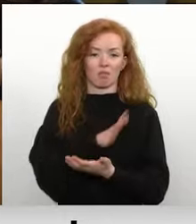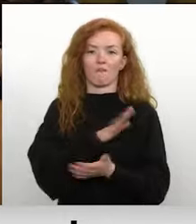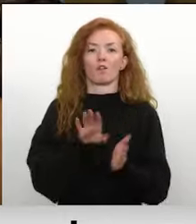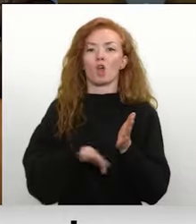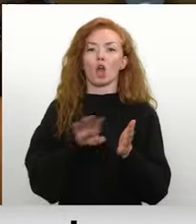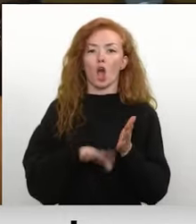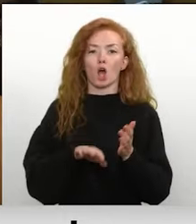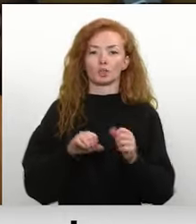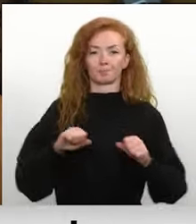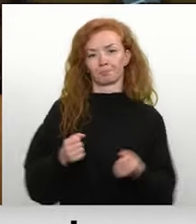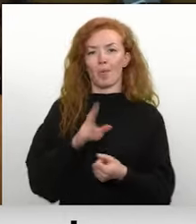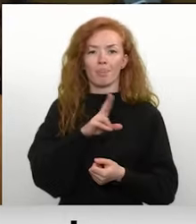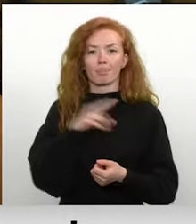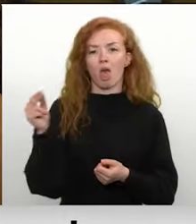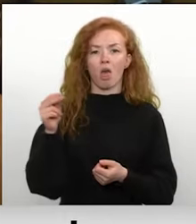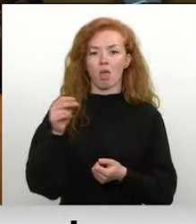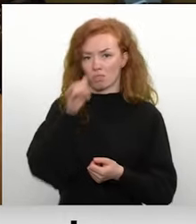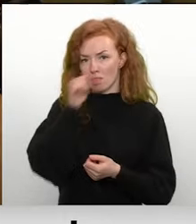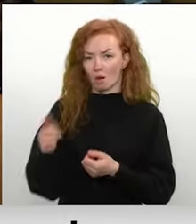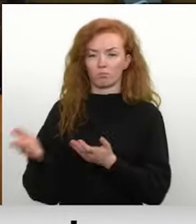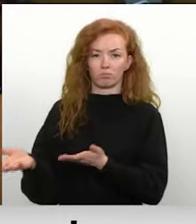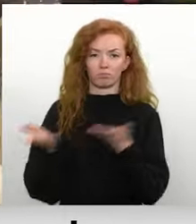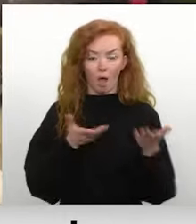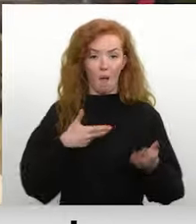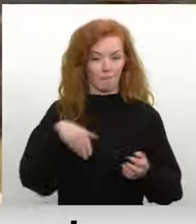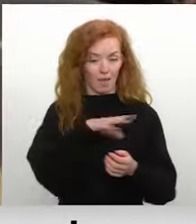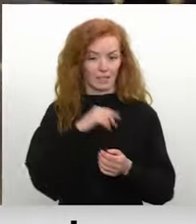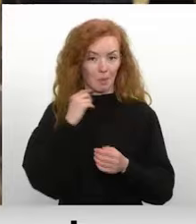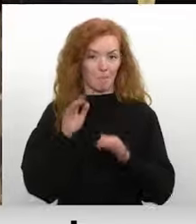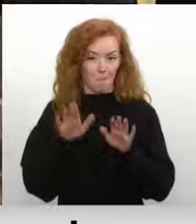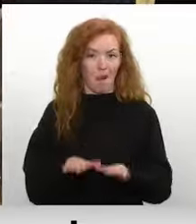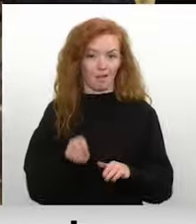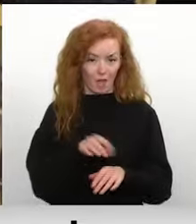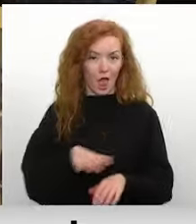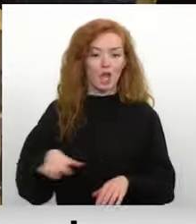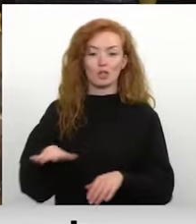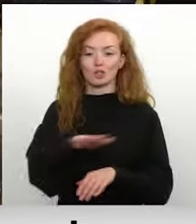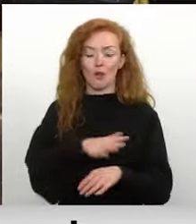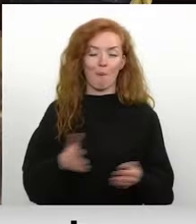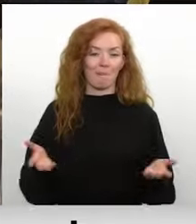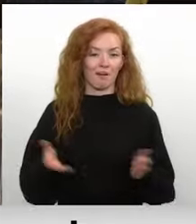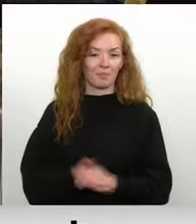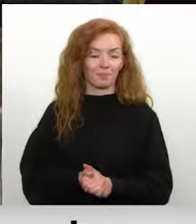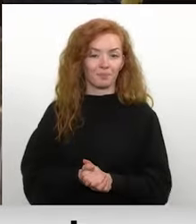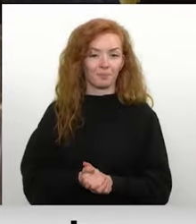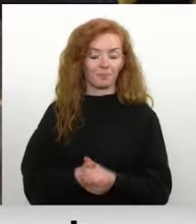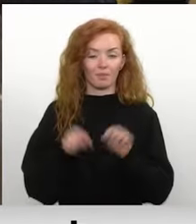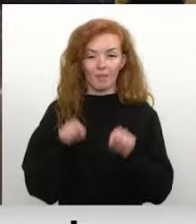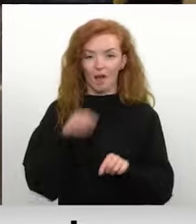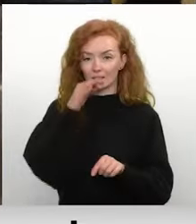pateikt, nē, mēs neuzņemam, ja mēs gribam palikt Eiropā kā poļi, piemēram, šeit saka